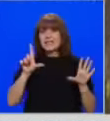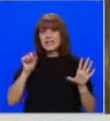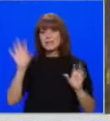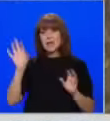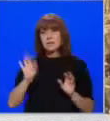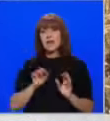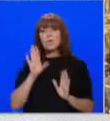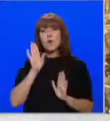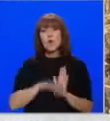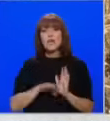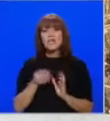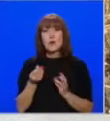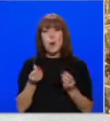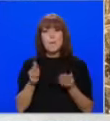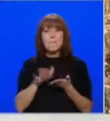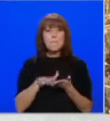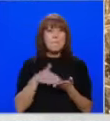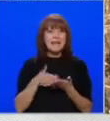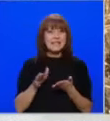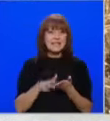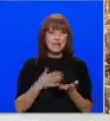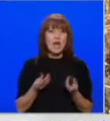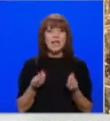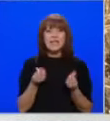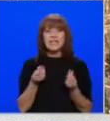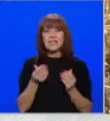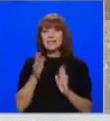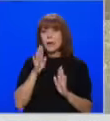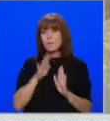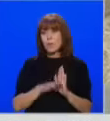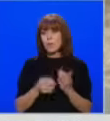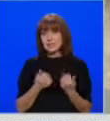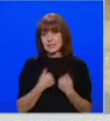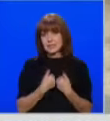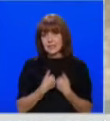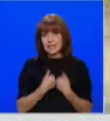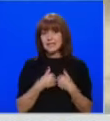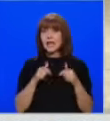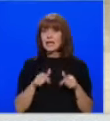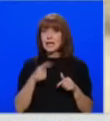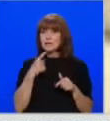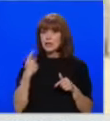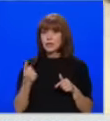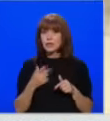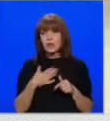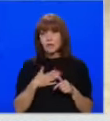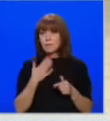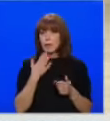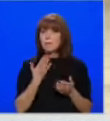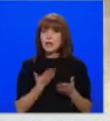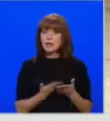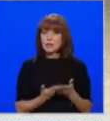ниска масленост. И оттам са и същевременно цените по-ниски за нас. Тази година сега имаме предложение